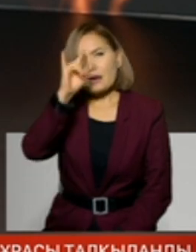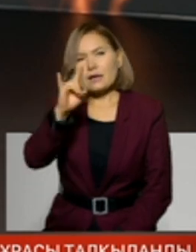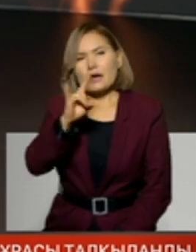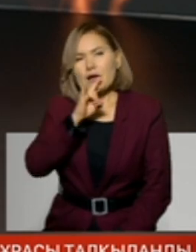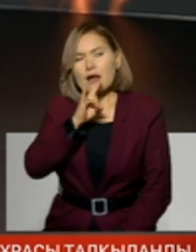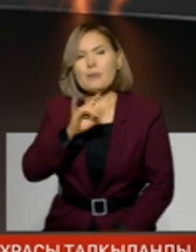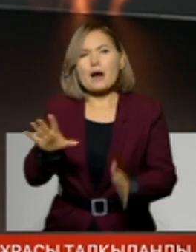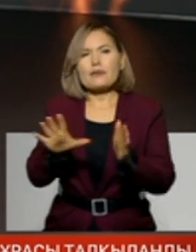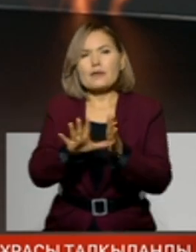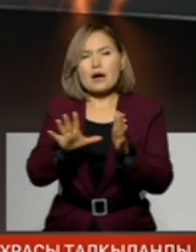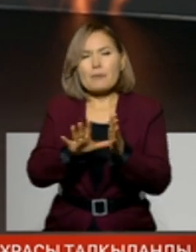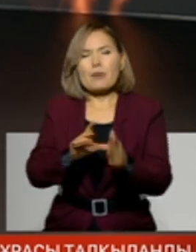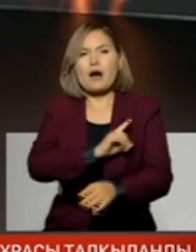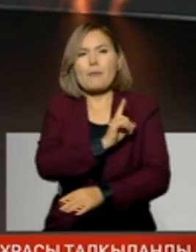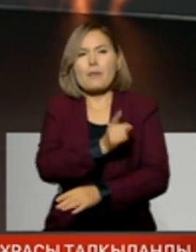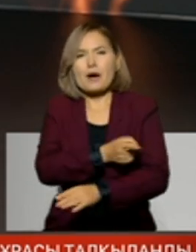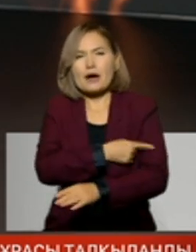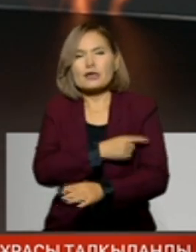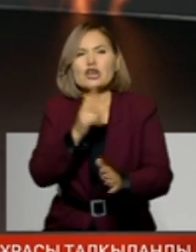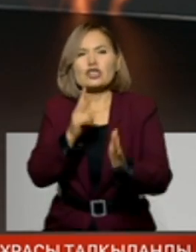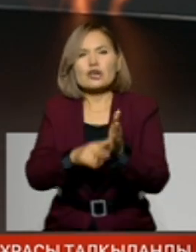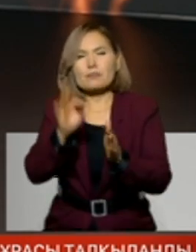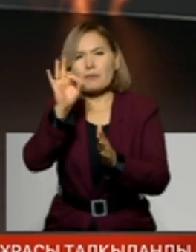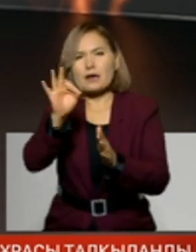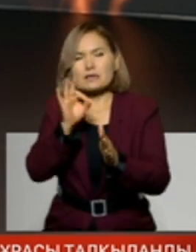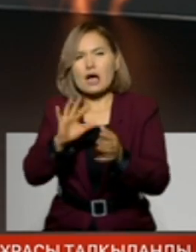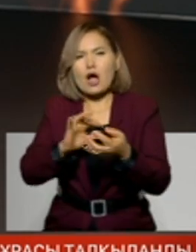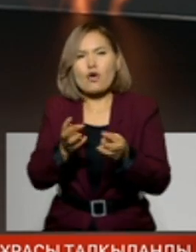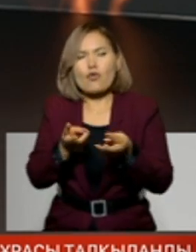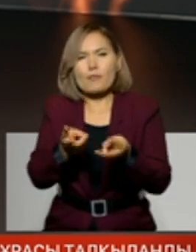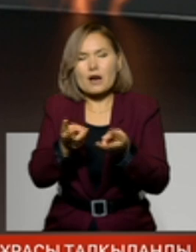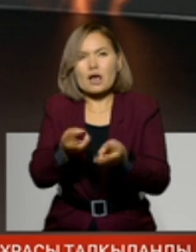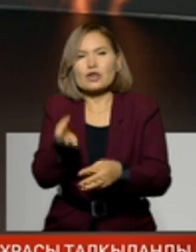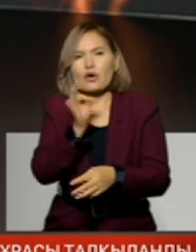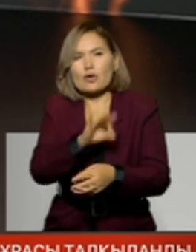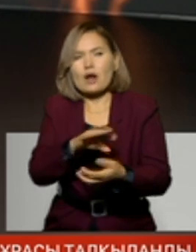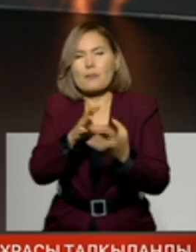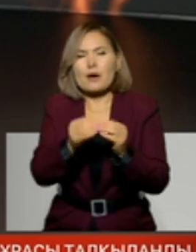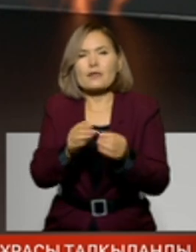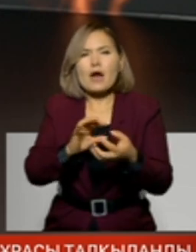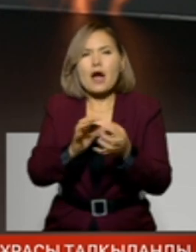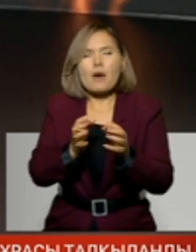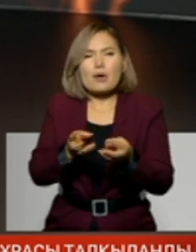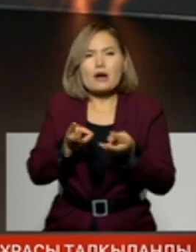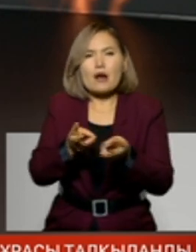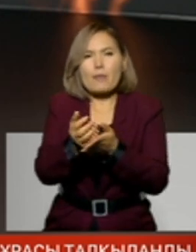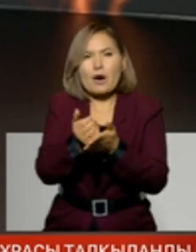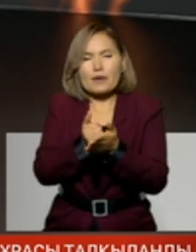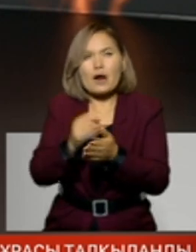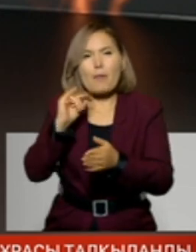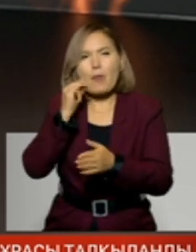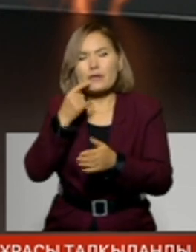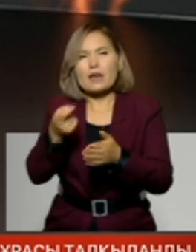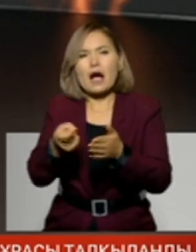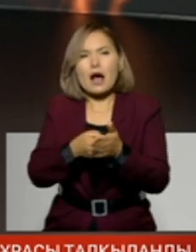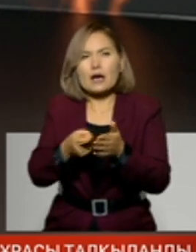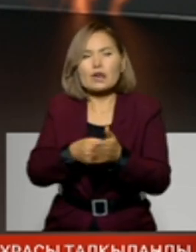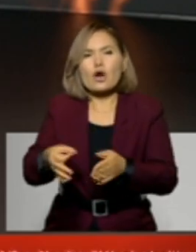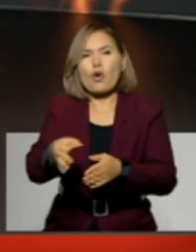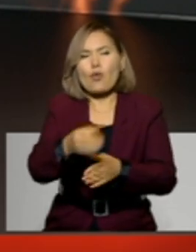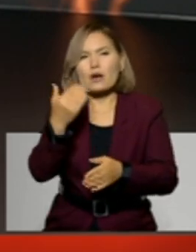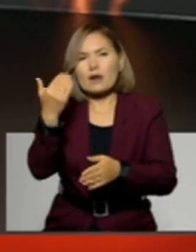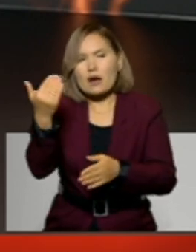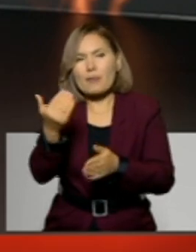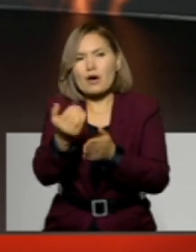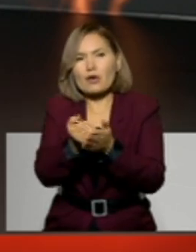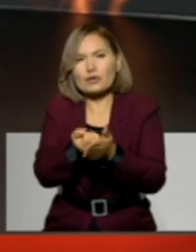Жалғастырайық, еліміздегі электр қуатының 70% көмір арқылы өндіріледі. Барланған көмір қорының біраз бөлігі Павлодар, Қарағанды